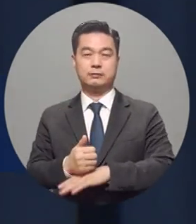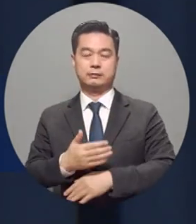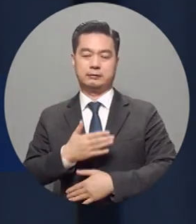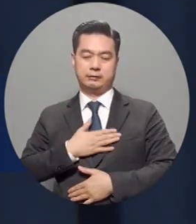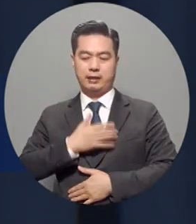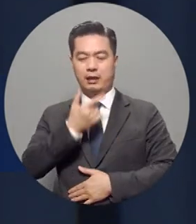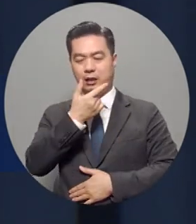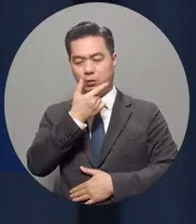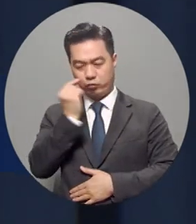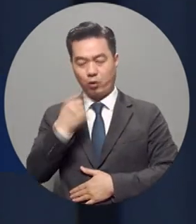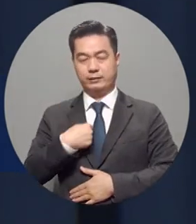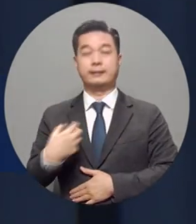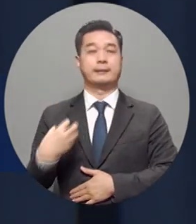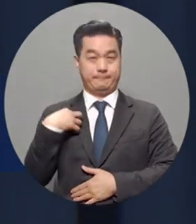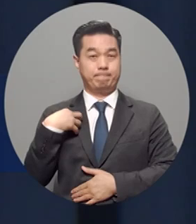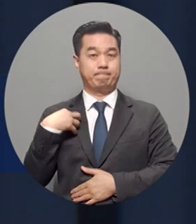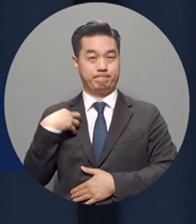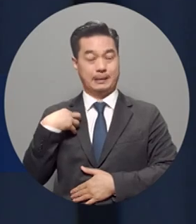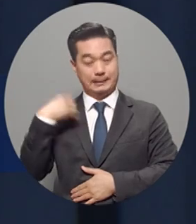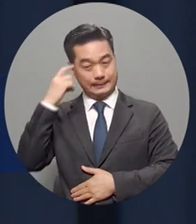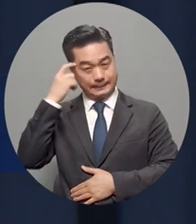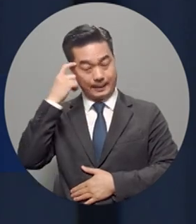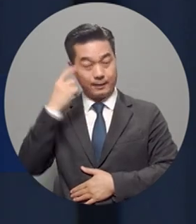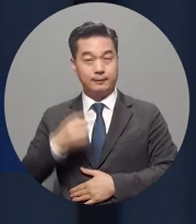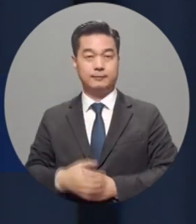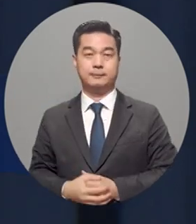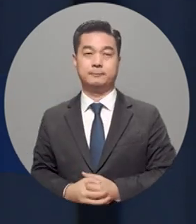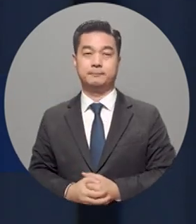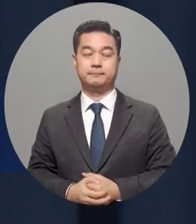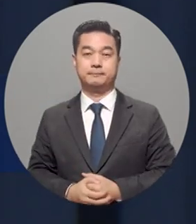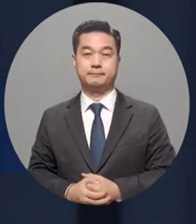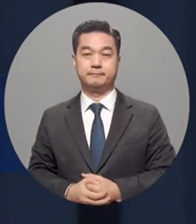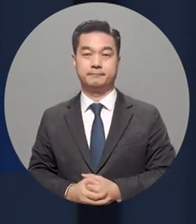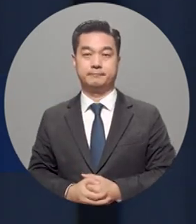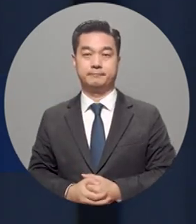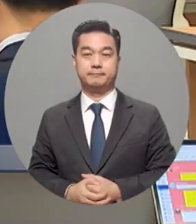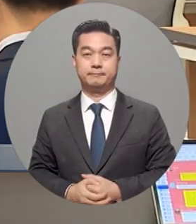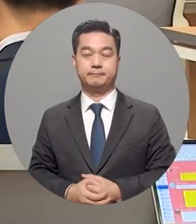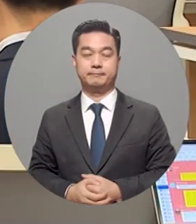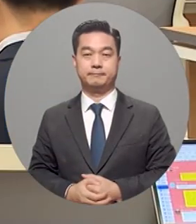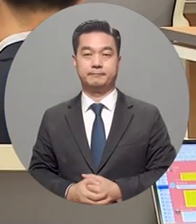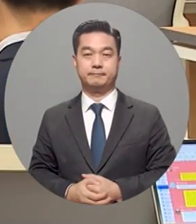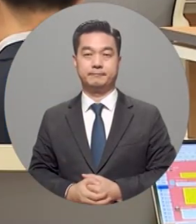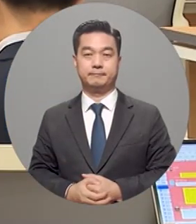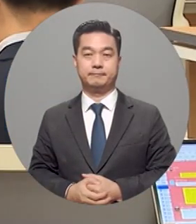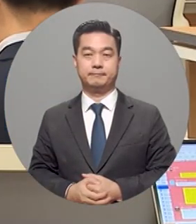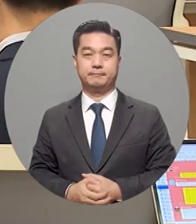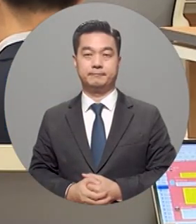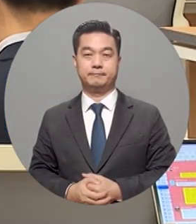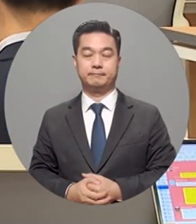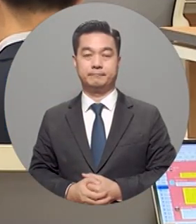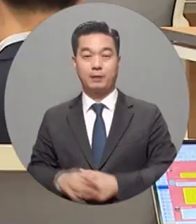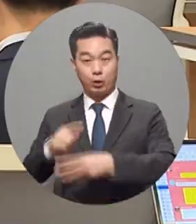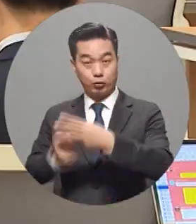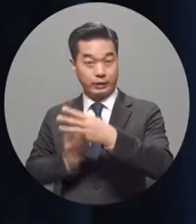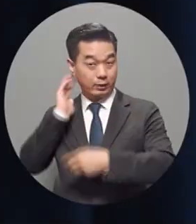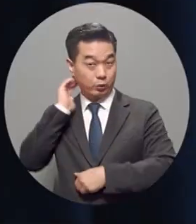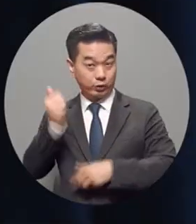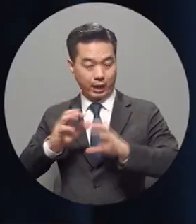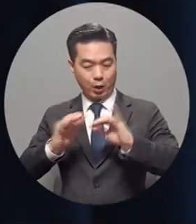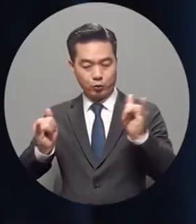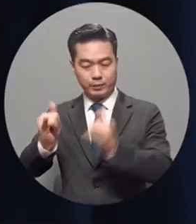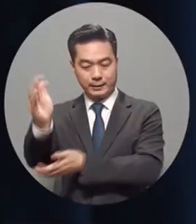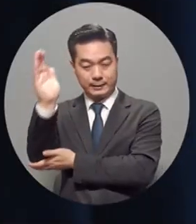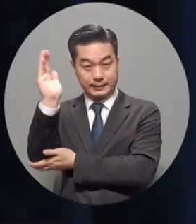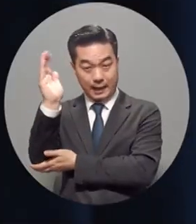전부 저의 부족이라고 생각해 주십시오. 윤 대통령의 대국민 사과는